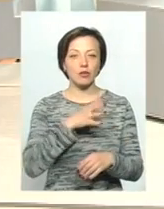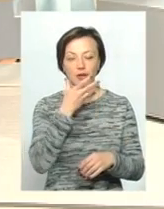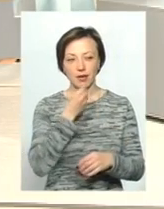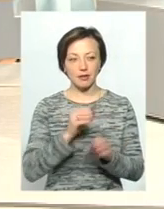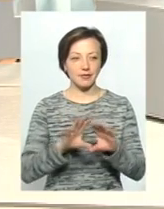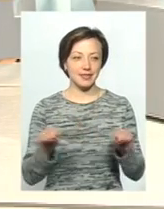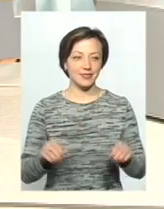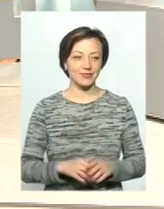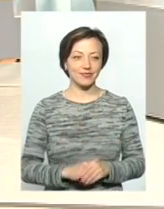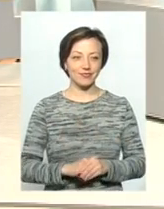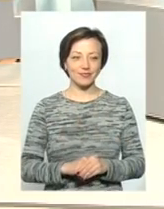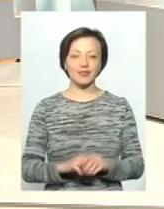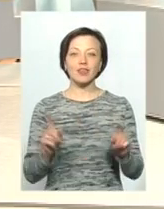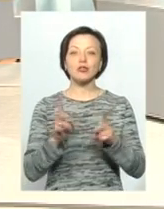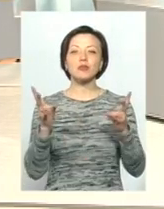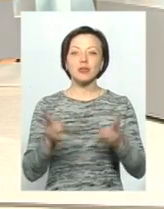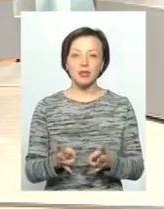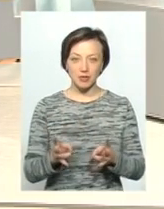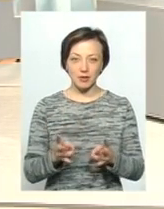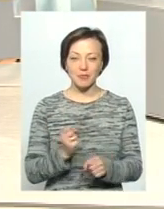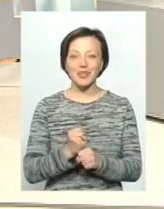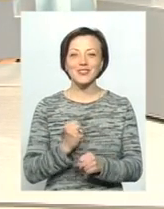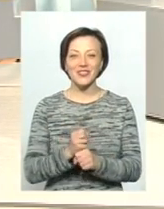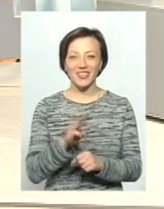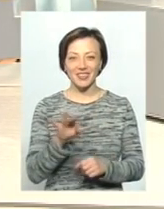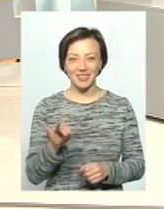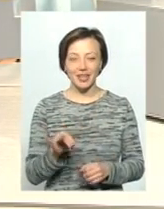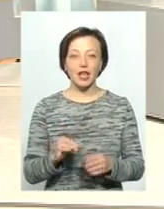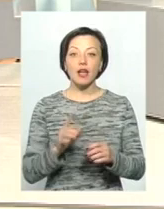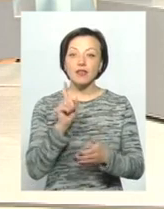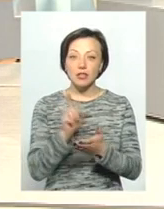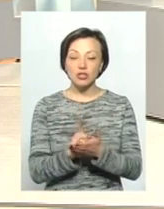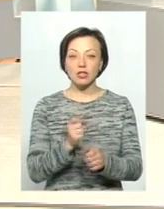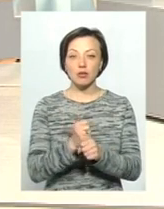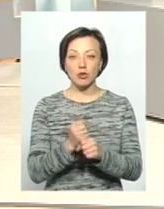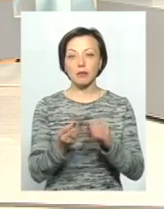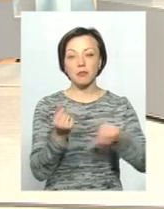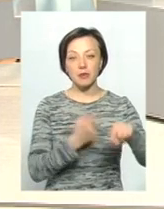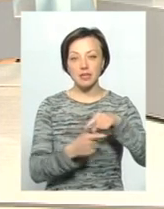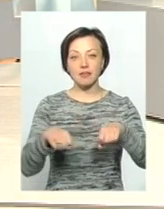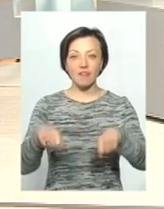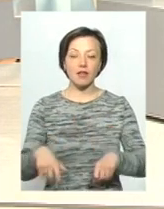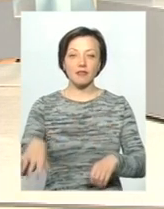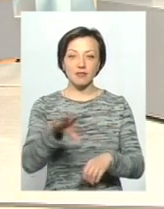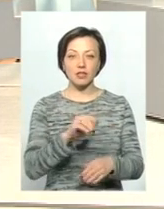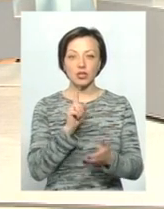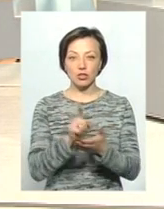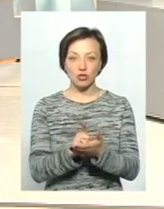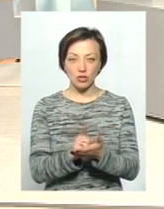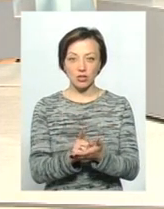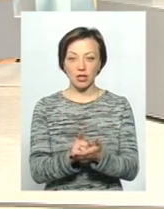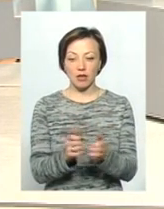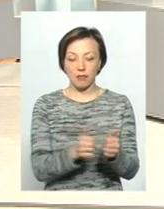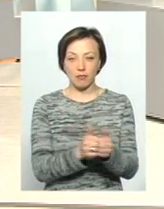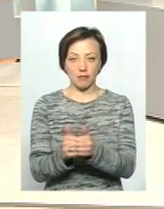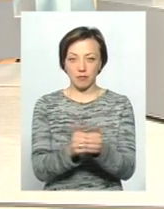все. Що для цього треба? Працювати. Для цього всі повинні працювати, і бізнес, і власті. Всі повинні йти бок о